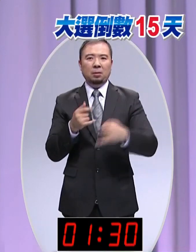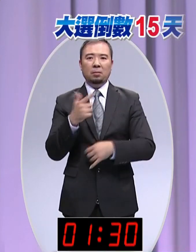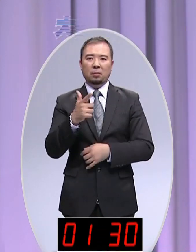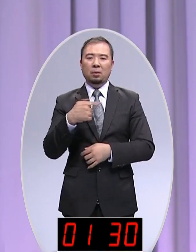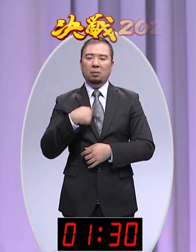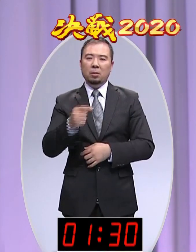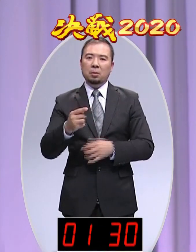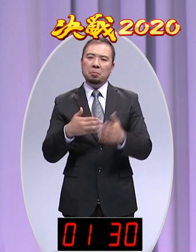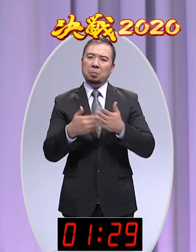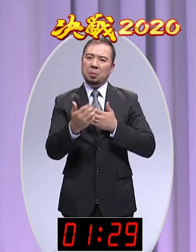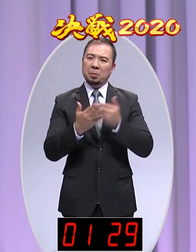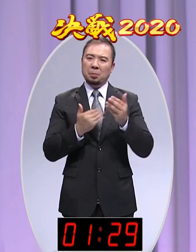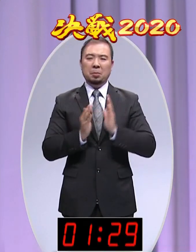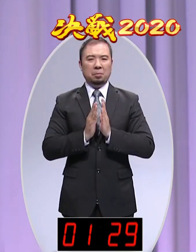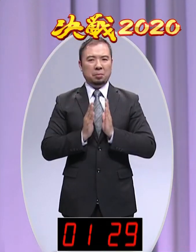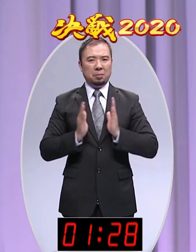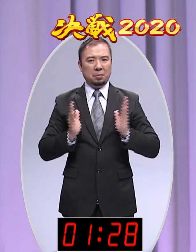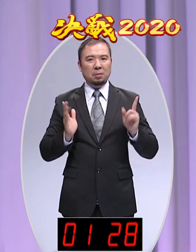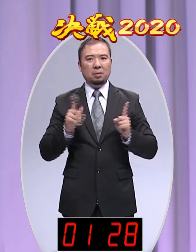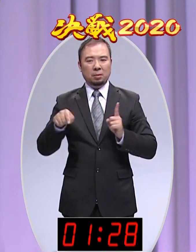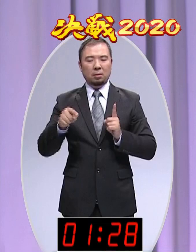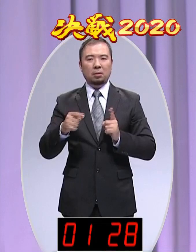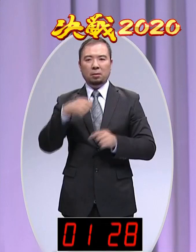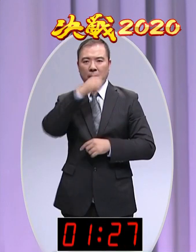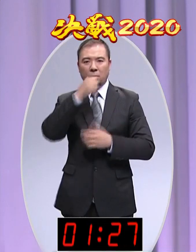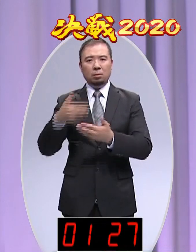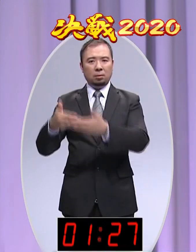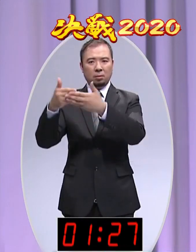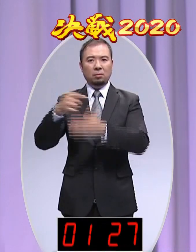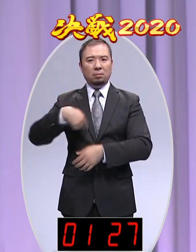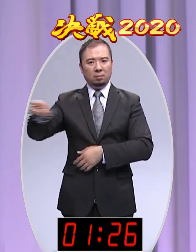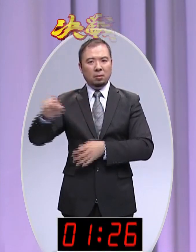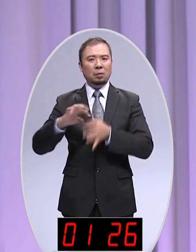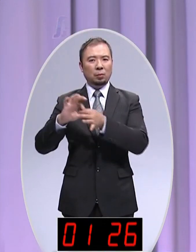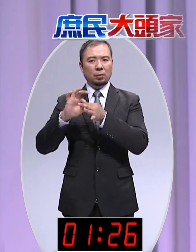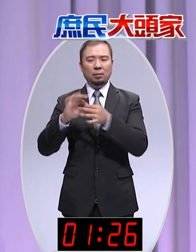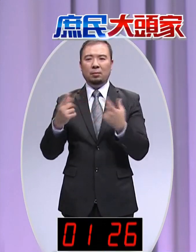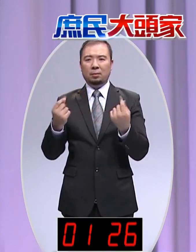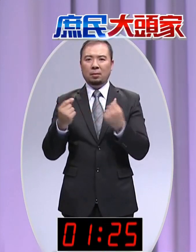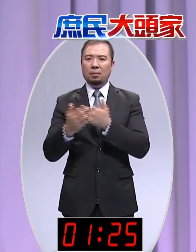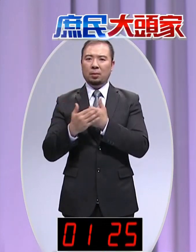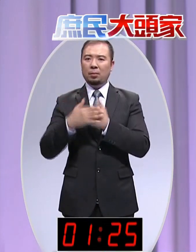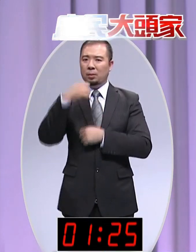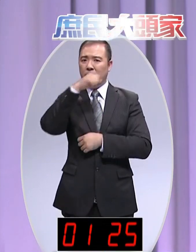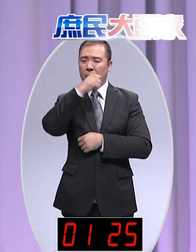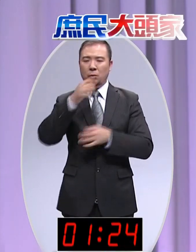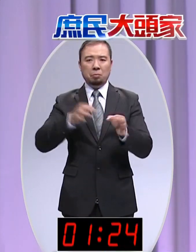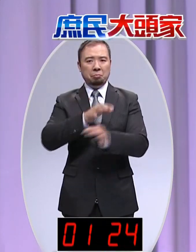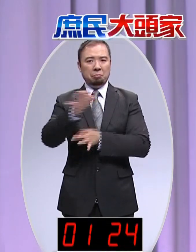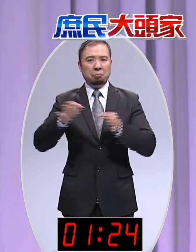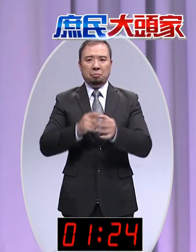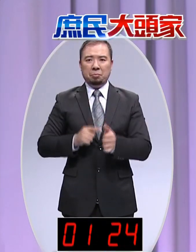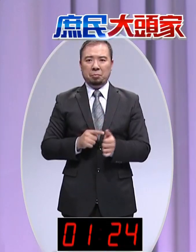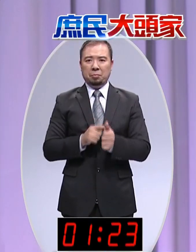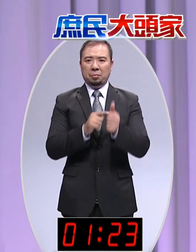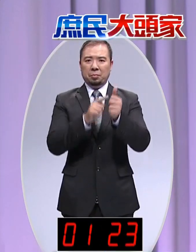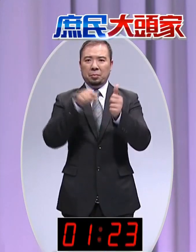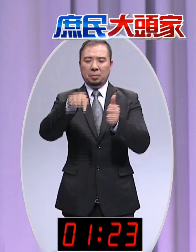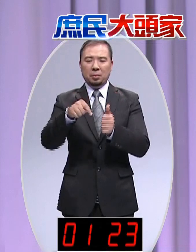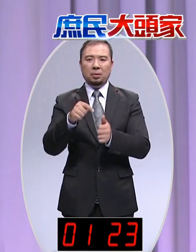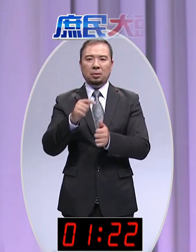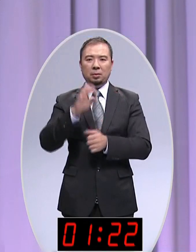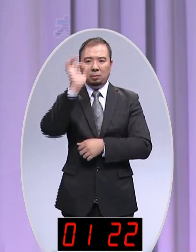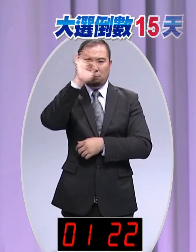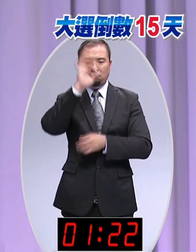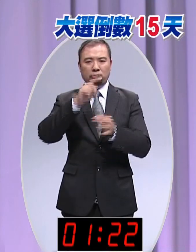关系要和气生财，帮助台湾开创经济，帮助台湾人民开创更好